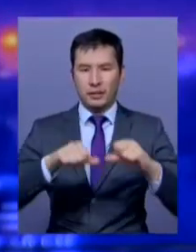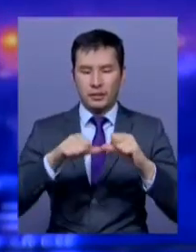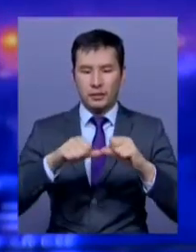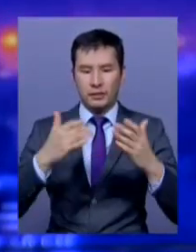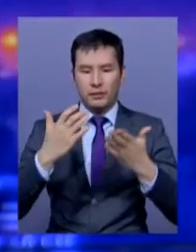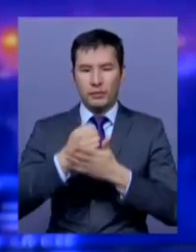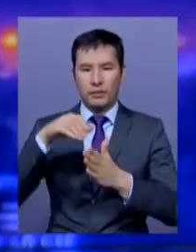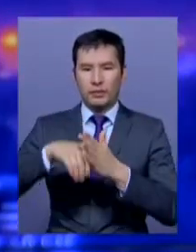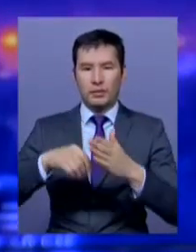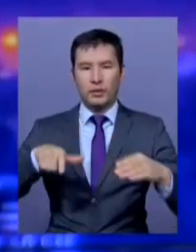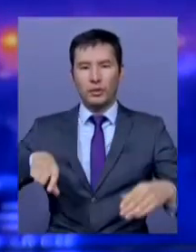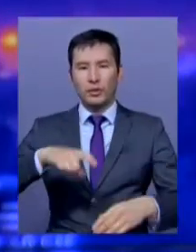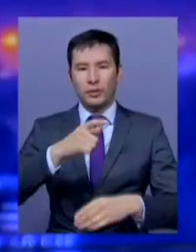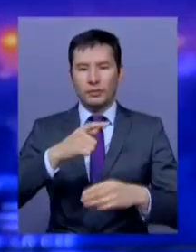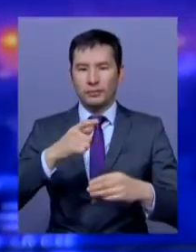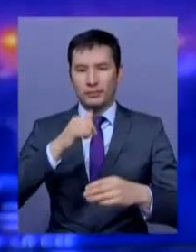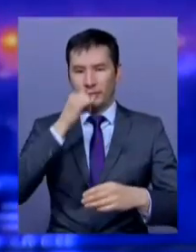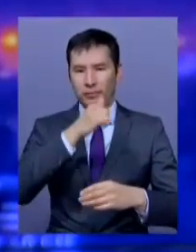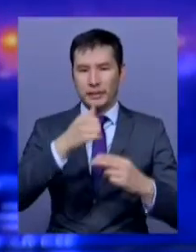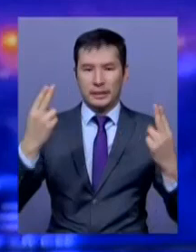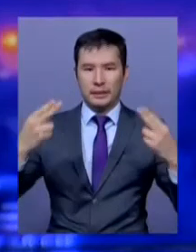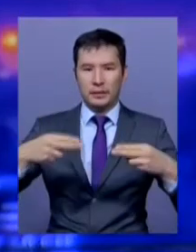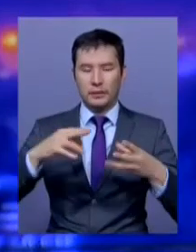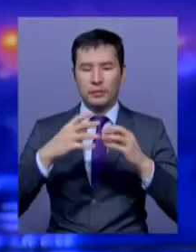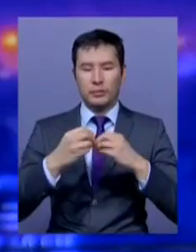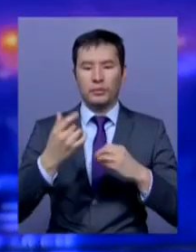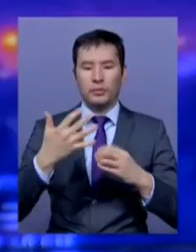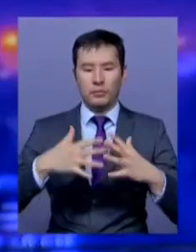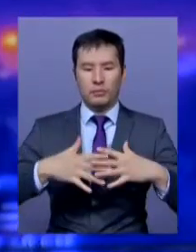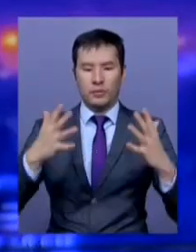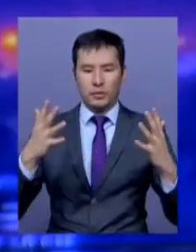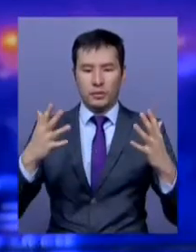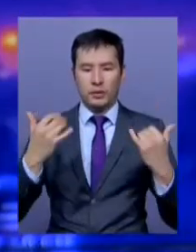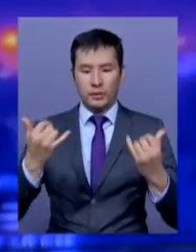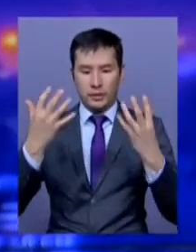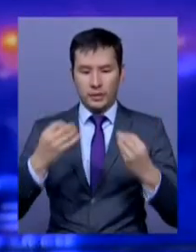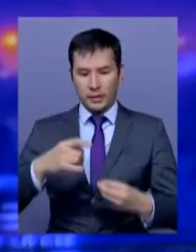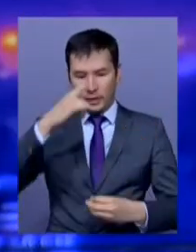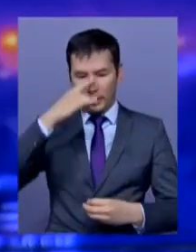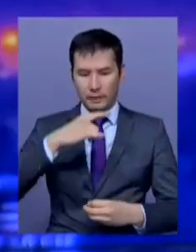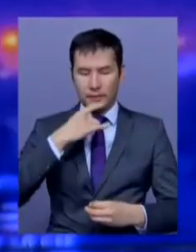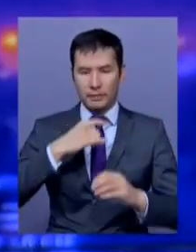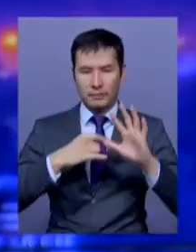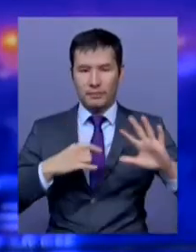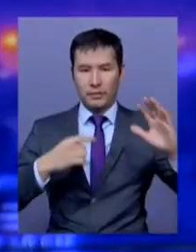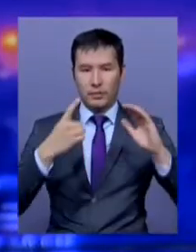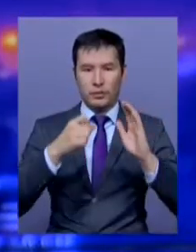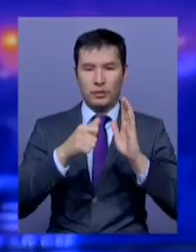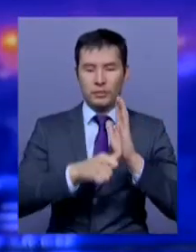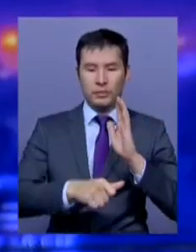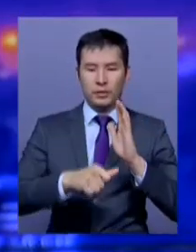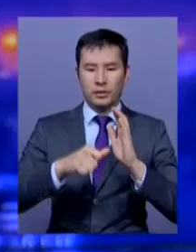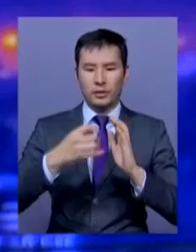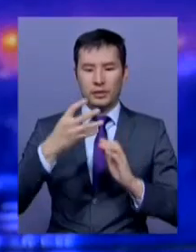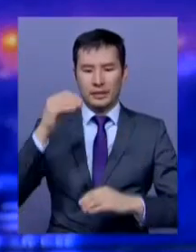қойылған елді мекендердің саны 18-ге жетті. Ресми мәліметтерге сәйкес бүгінгі күні Қазақстанның солтүстігінде 164 мың құс